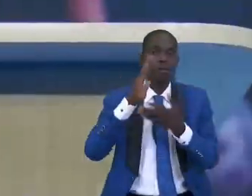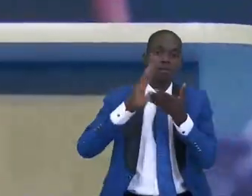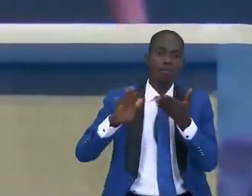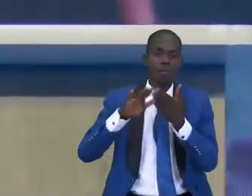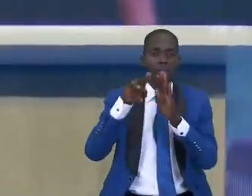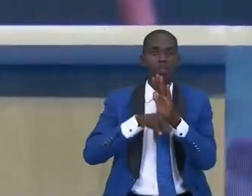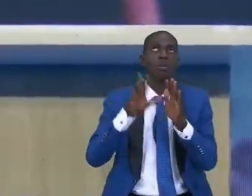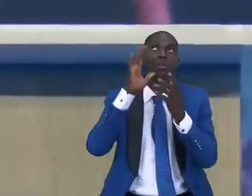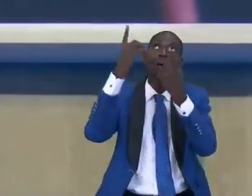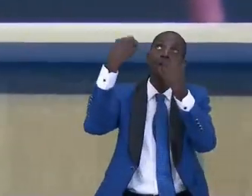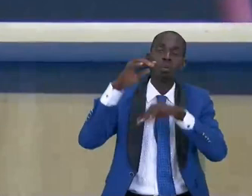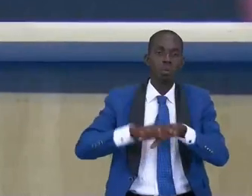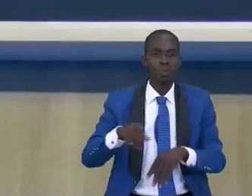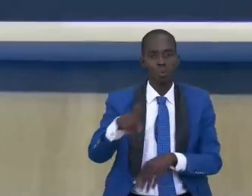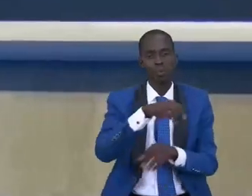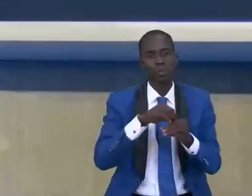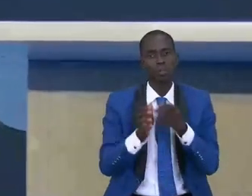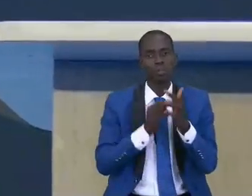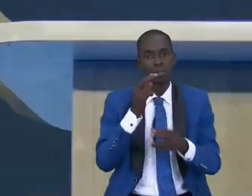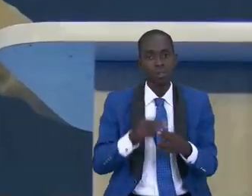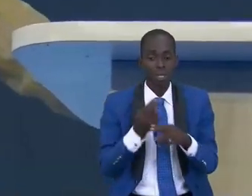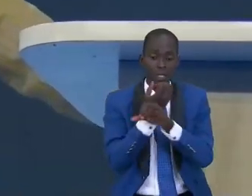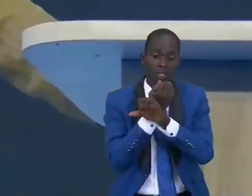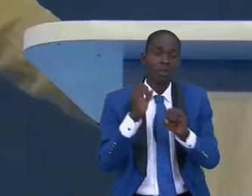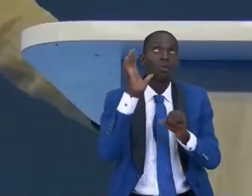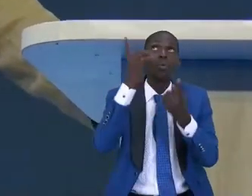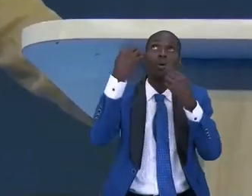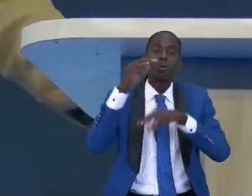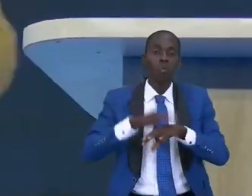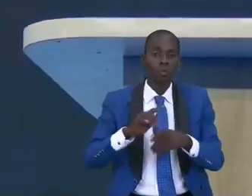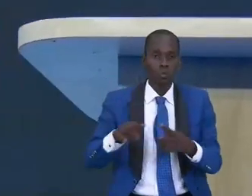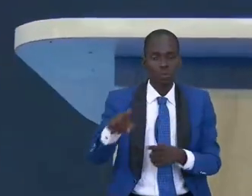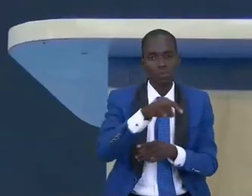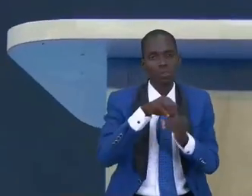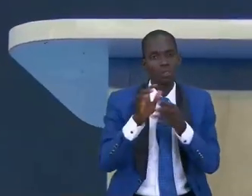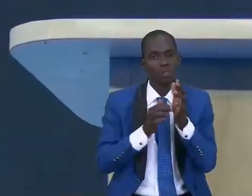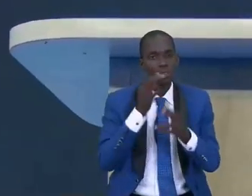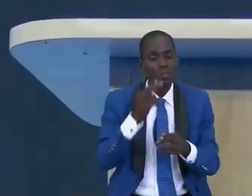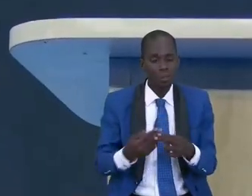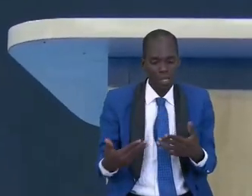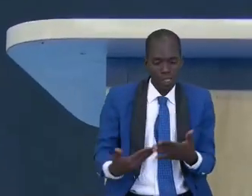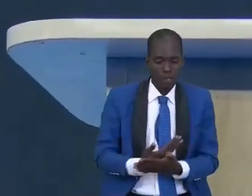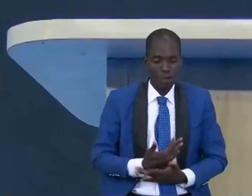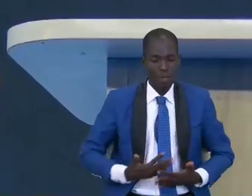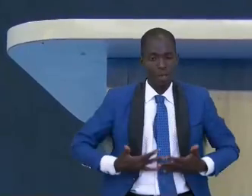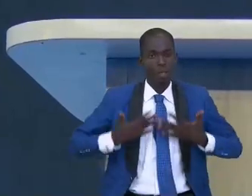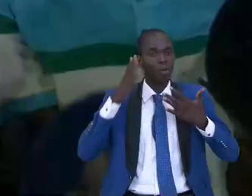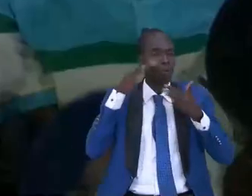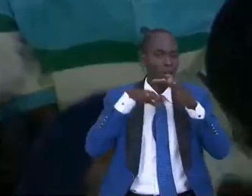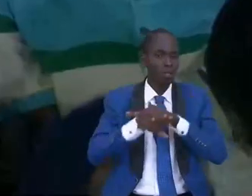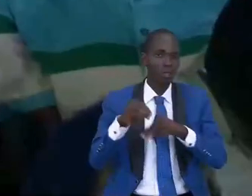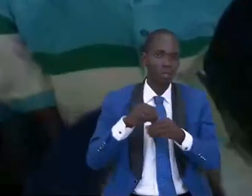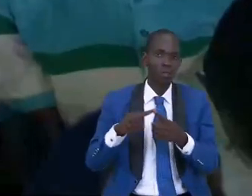faisant, vous serez pardonné. Vous aurez le salut. Vous aurez ce soir une nouvelle